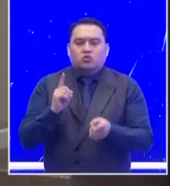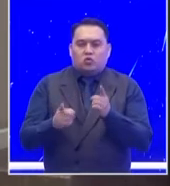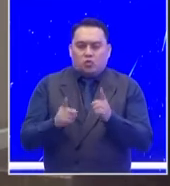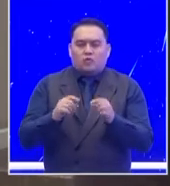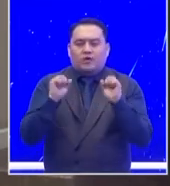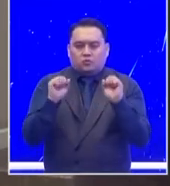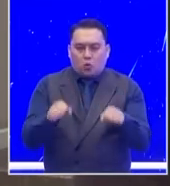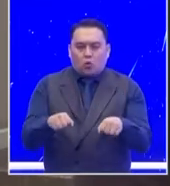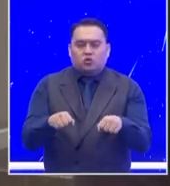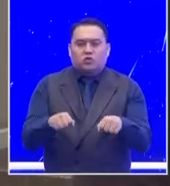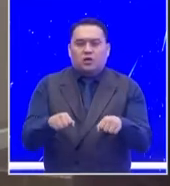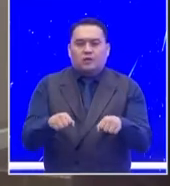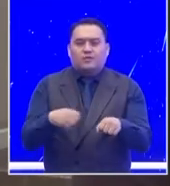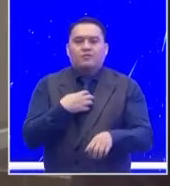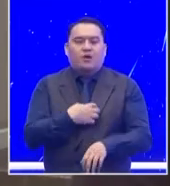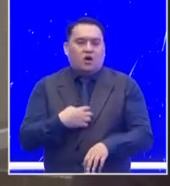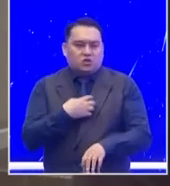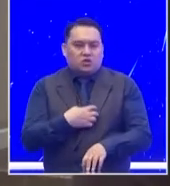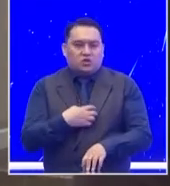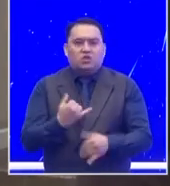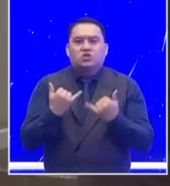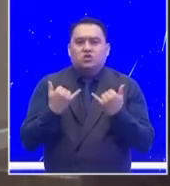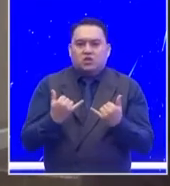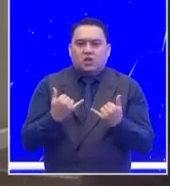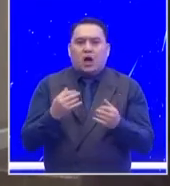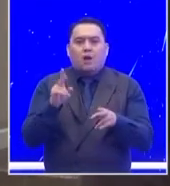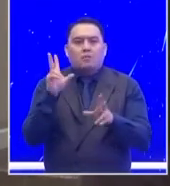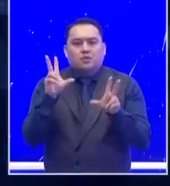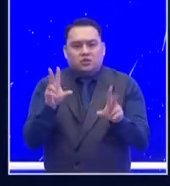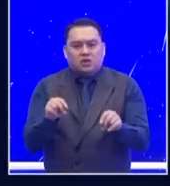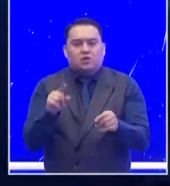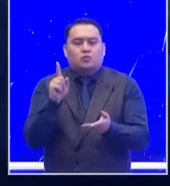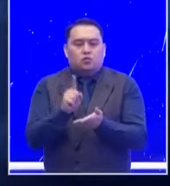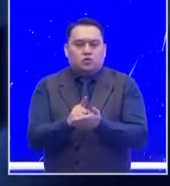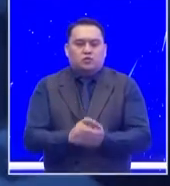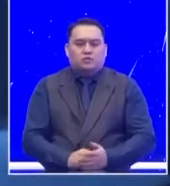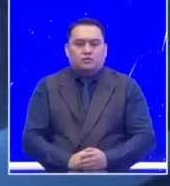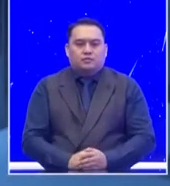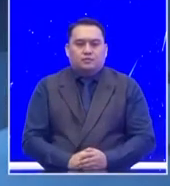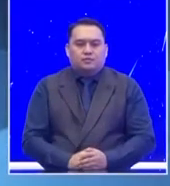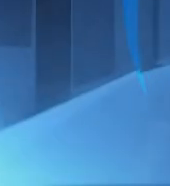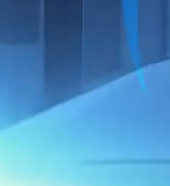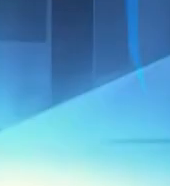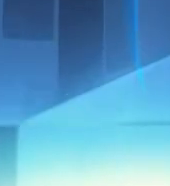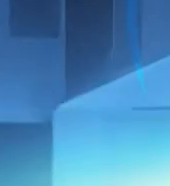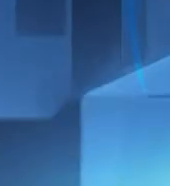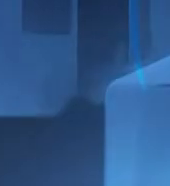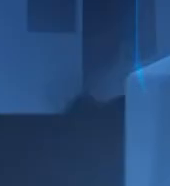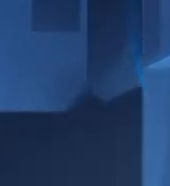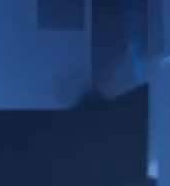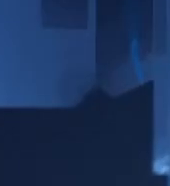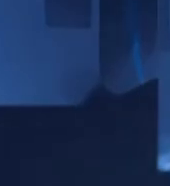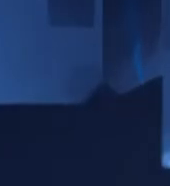очень актуальны, и на самом деле они обязательно будут решаться. Ануар Амангельдинов, Нуржан Муканов, телеканал